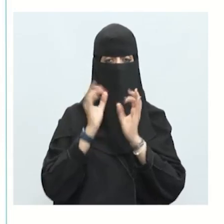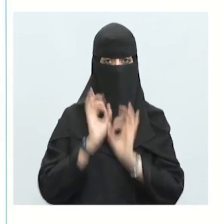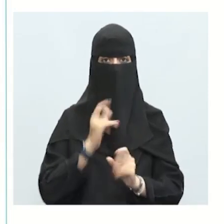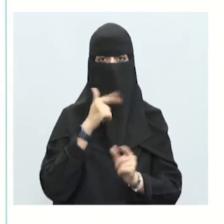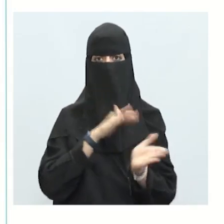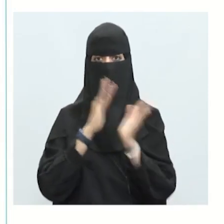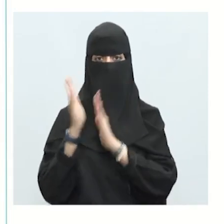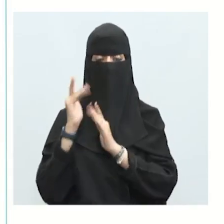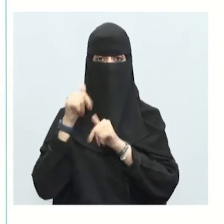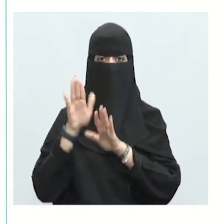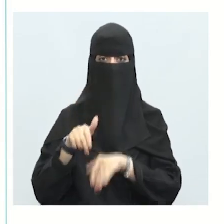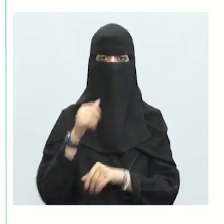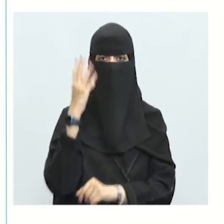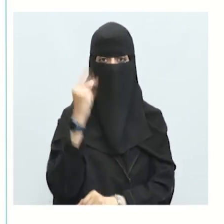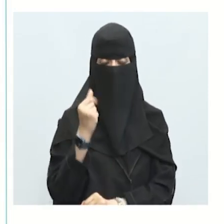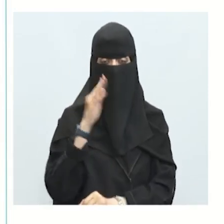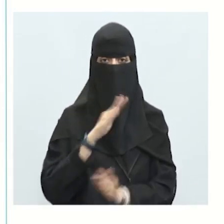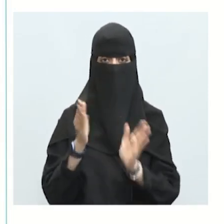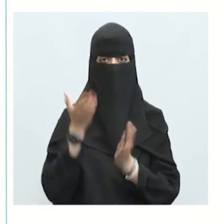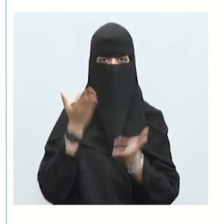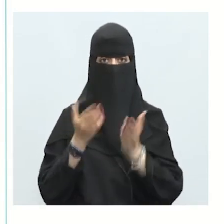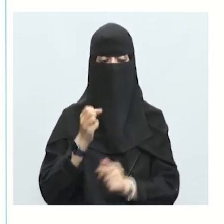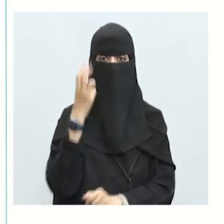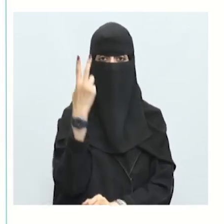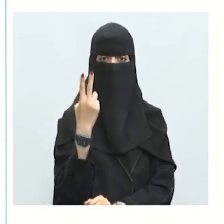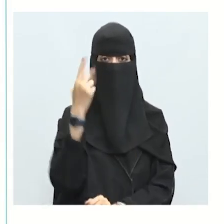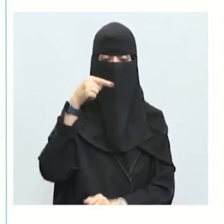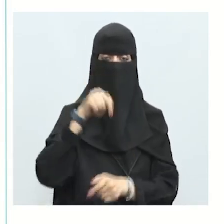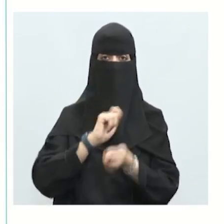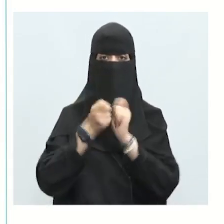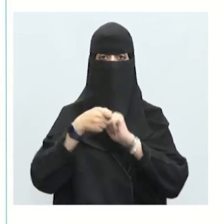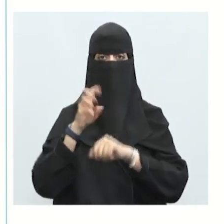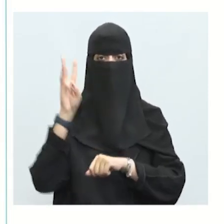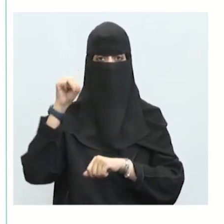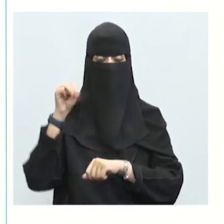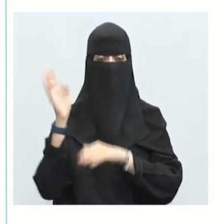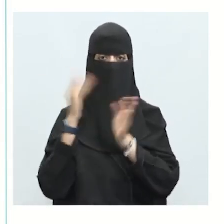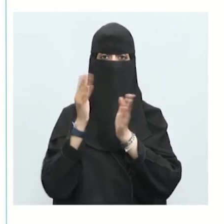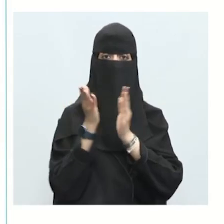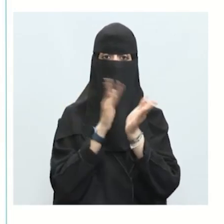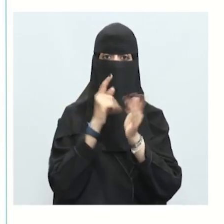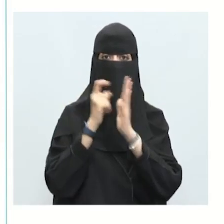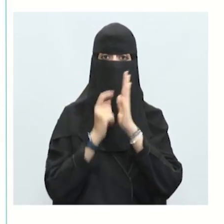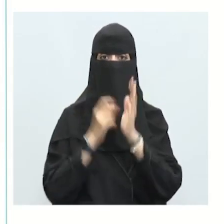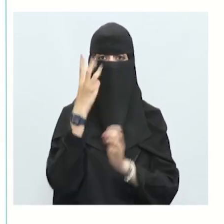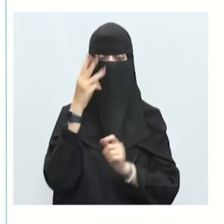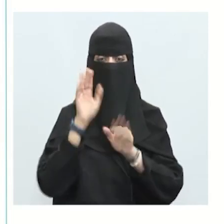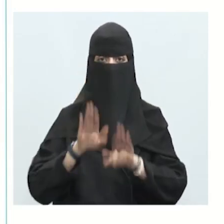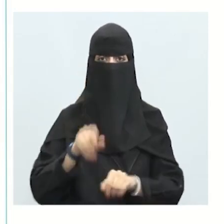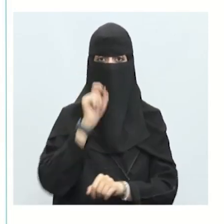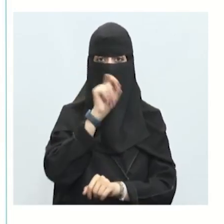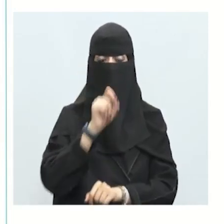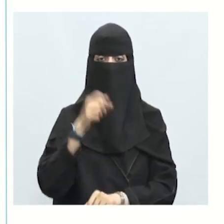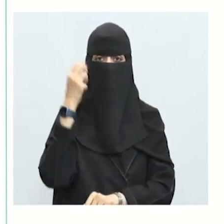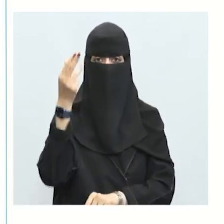يتم اسناد الرقم او القيمه 12 الى المتغير ام ثم عندنا الشرط الثالث اف ت